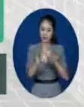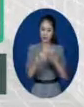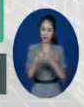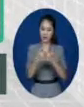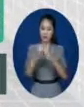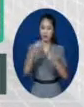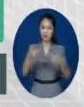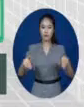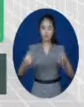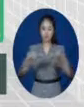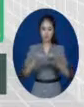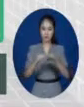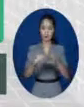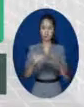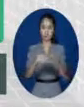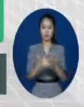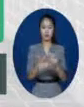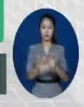운영했습니다.